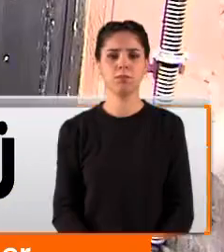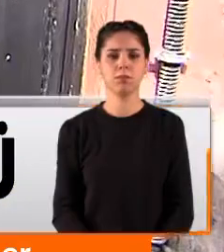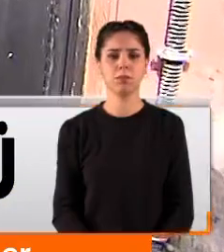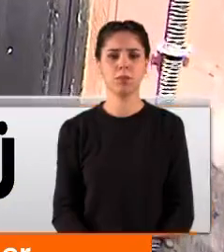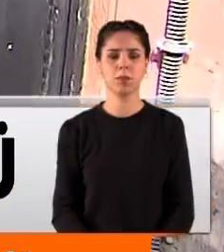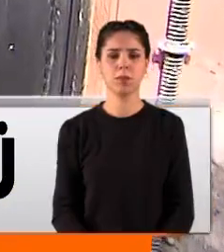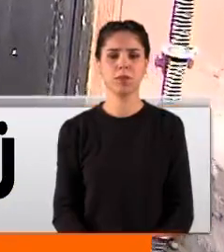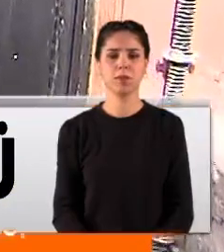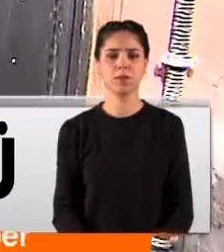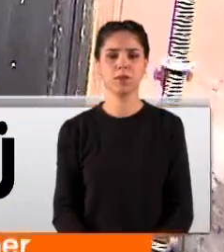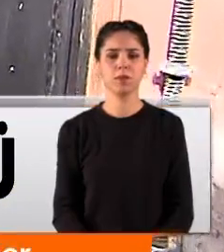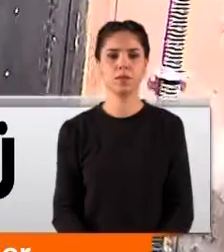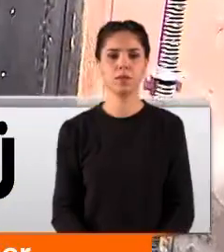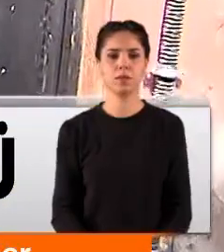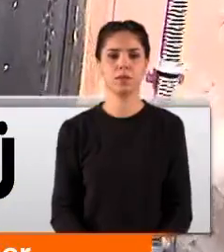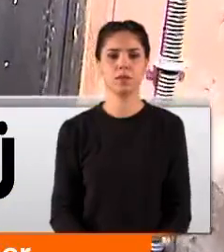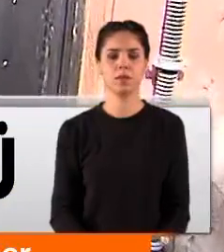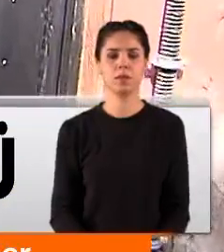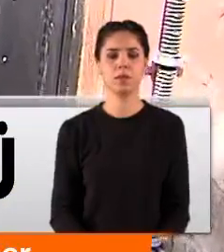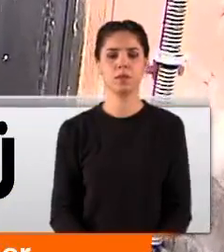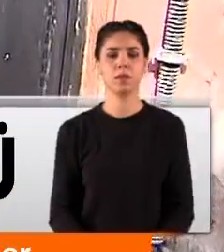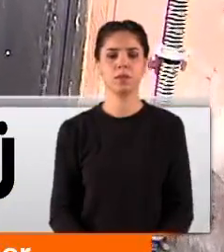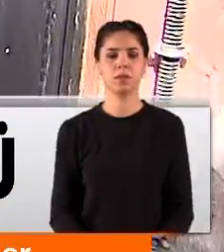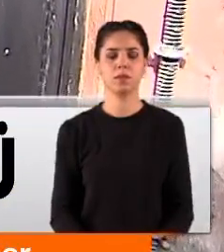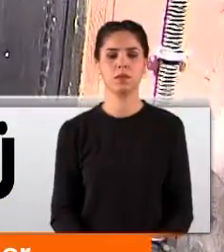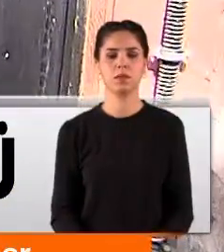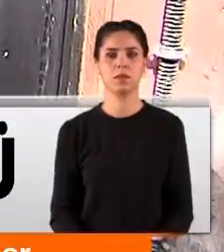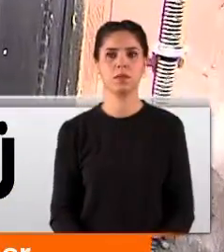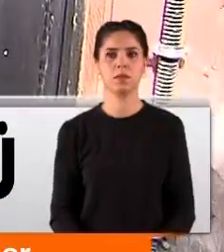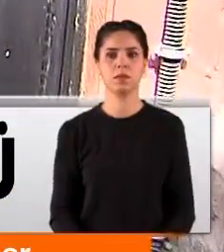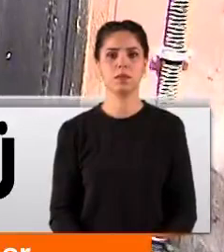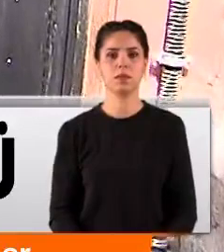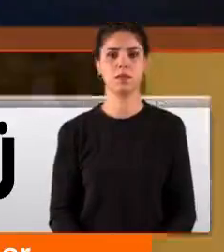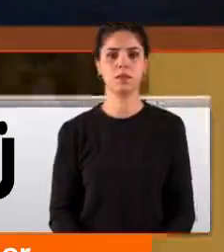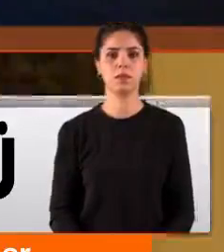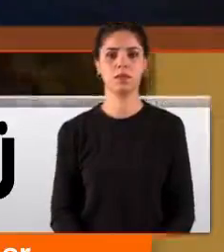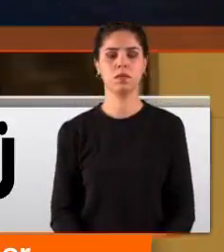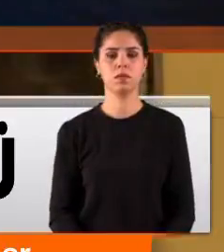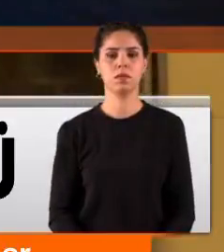İşte o engel olmaya çalıştığı zaman önce onu vuruyor hani engel olma diye. Daha sonra buraya gelip eşini vuruyor.